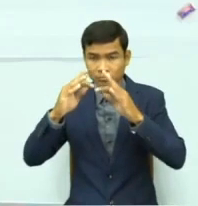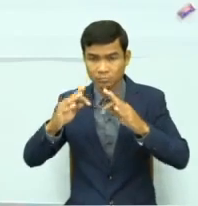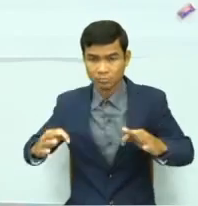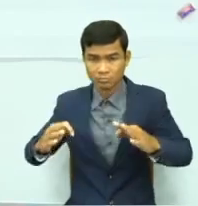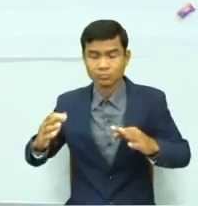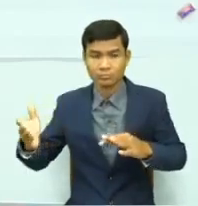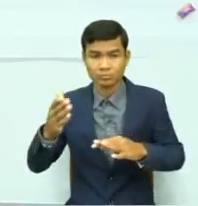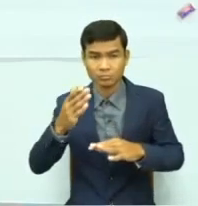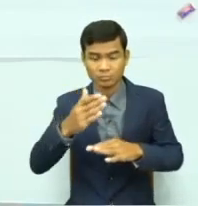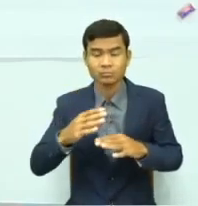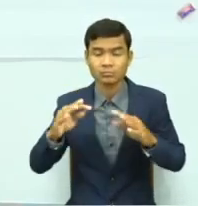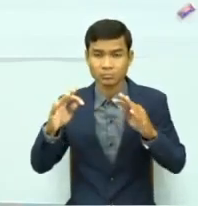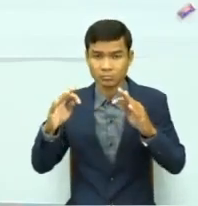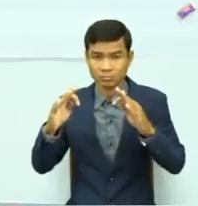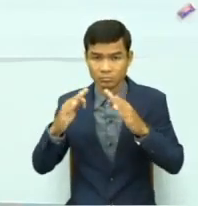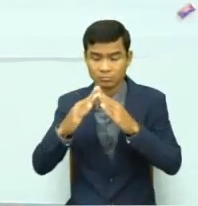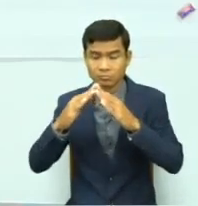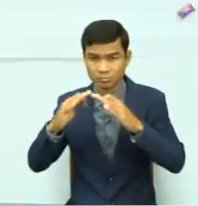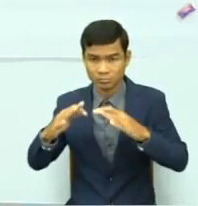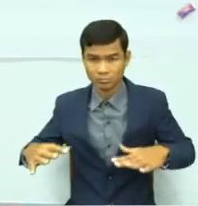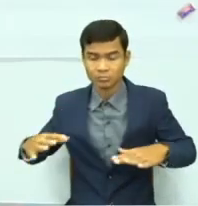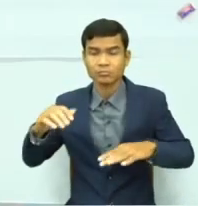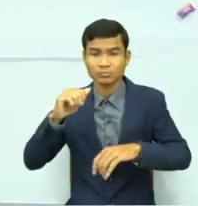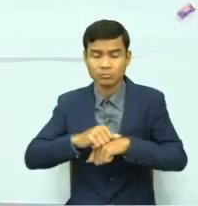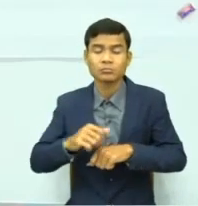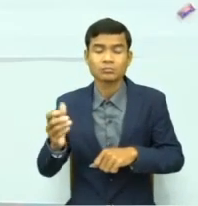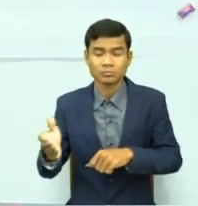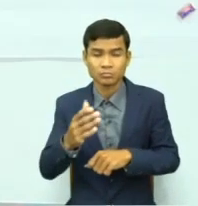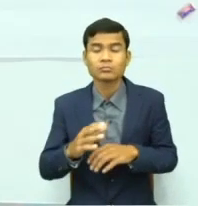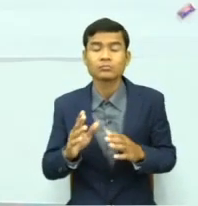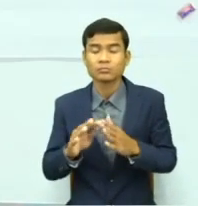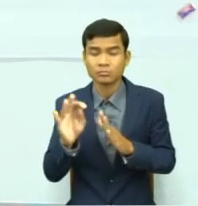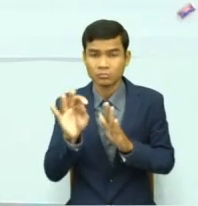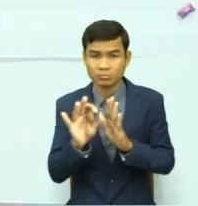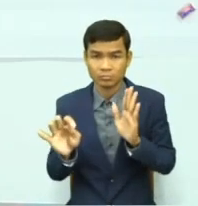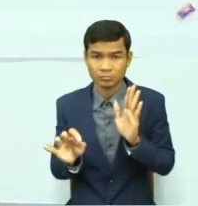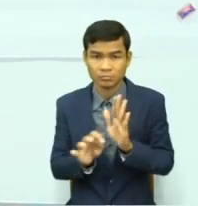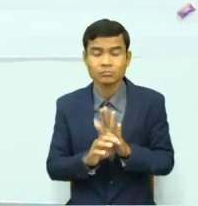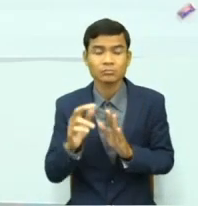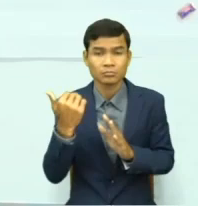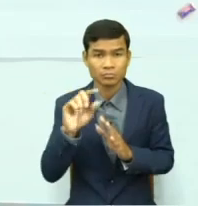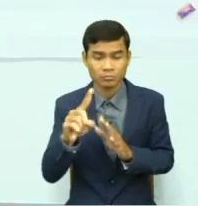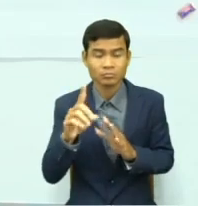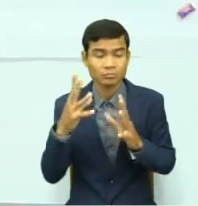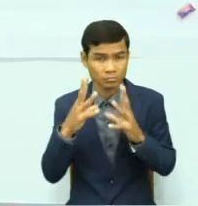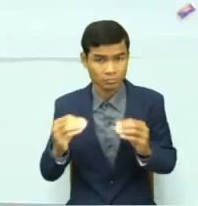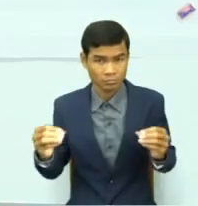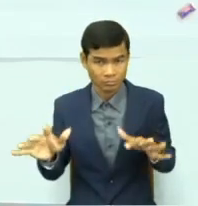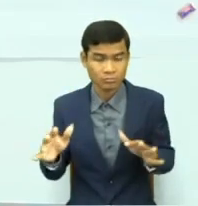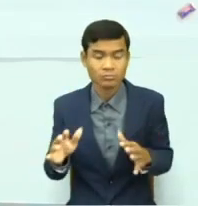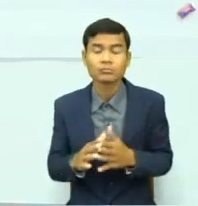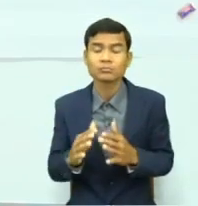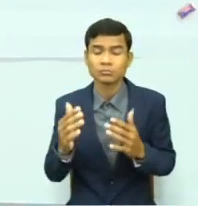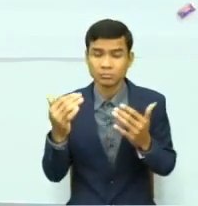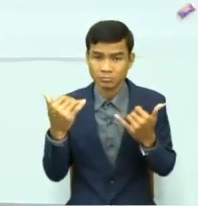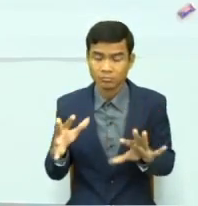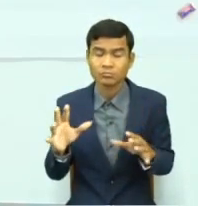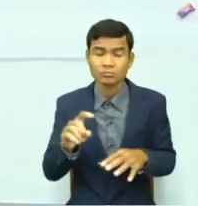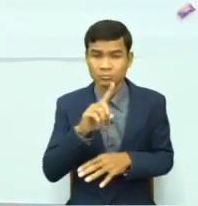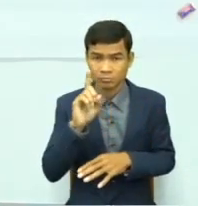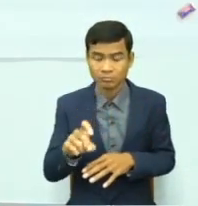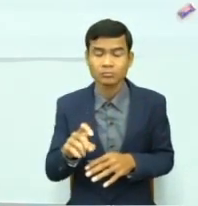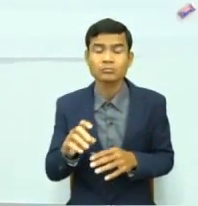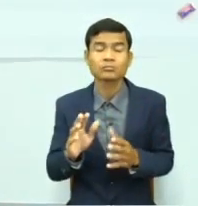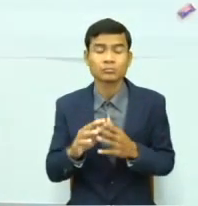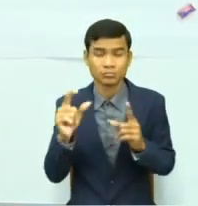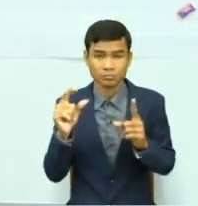chẳng bịa vì lá na con chẳng chẳng được không vẽ thì mối à được nói con cha ở hai cứ cái xúa cha trầm